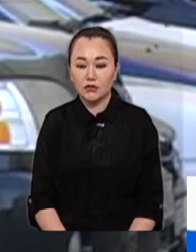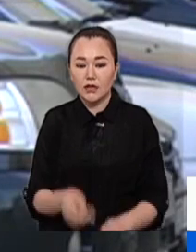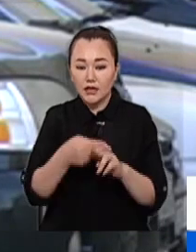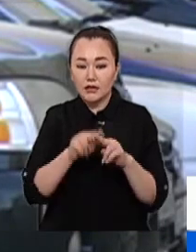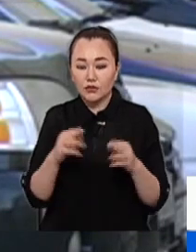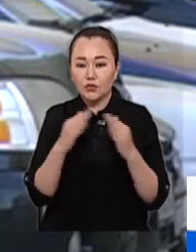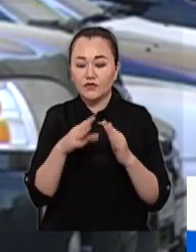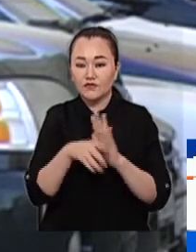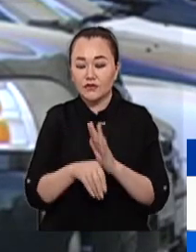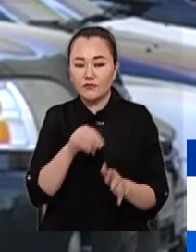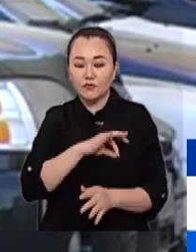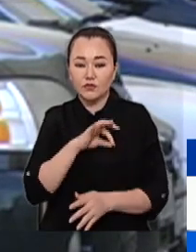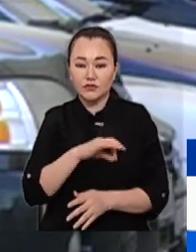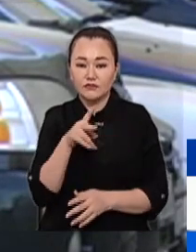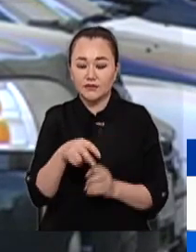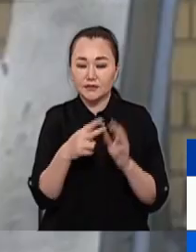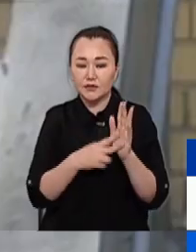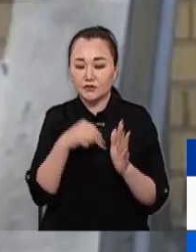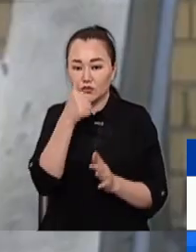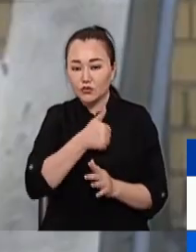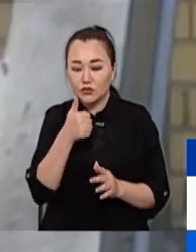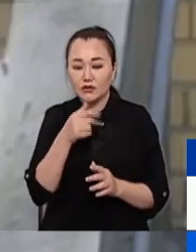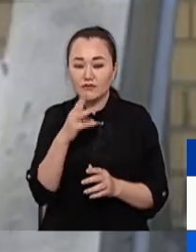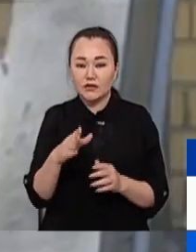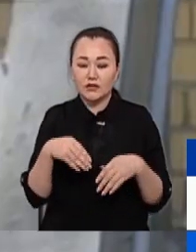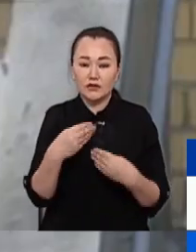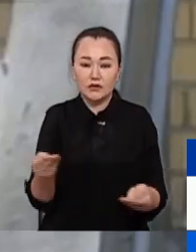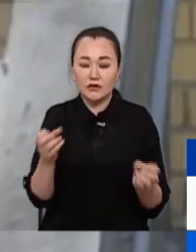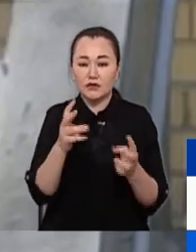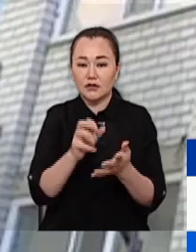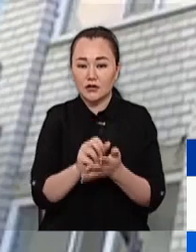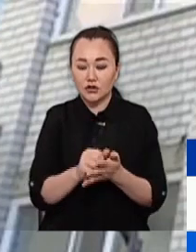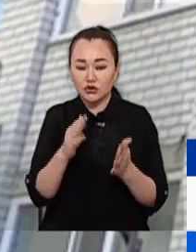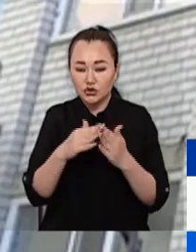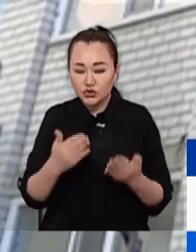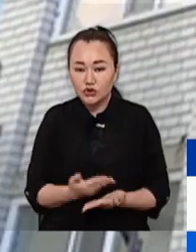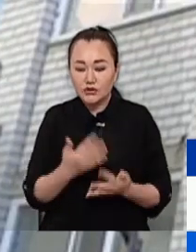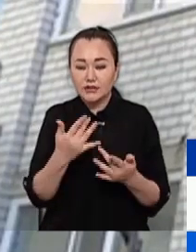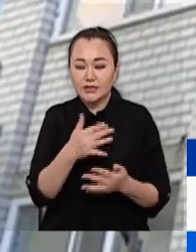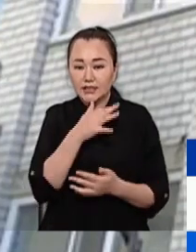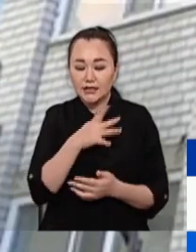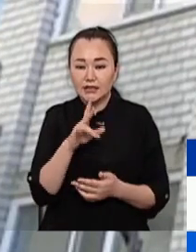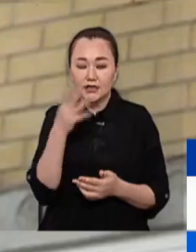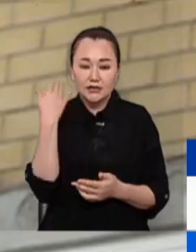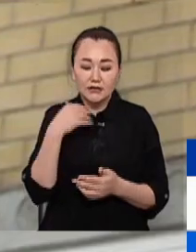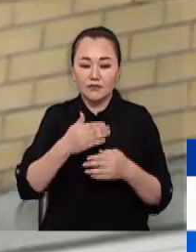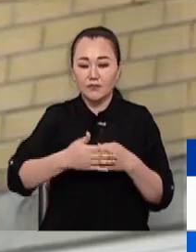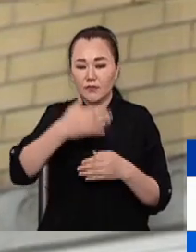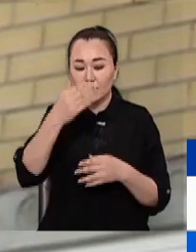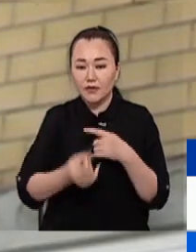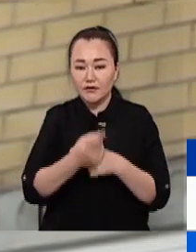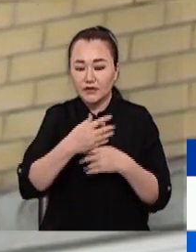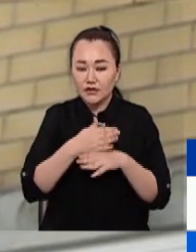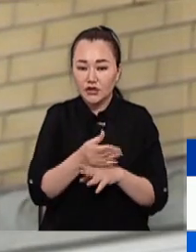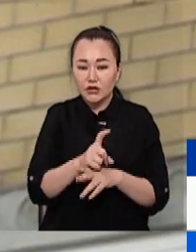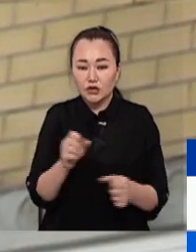Этот дом ввели в эксплуатацию в 2017 году. Квартиры выдали как арендное жилье. Несколько лет назад на фасаде появились трещины, а